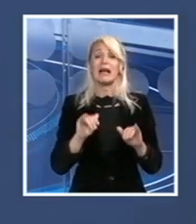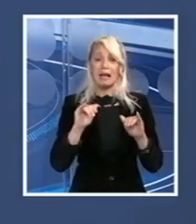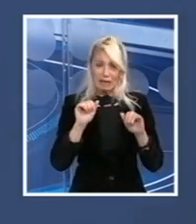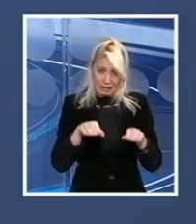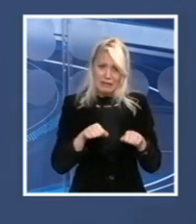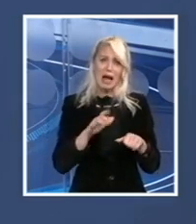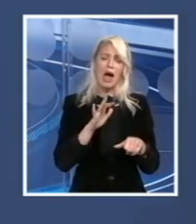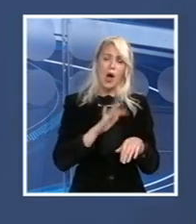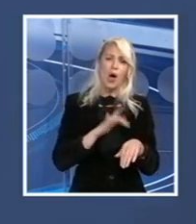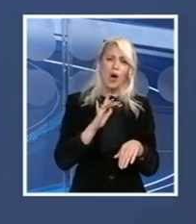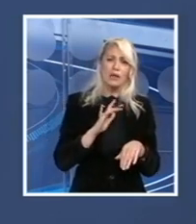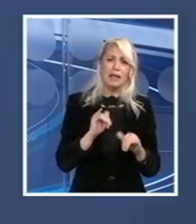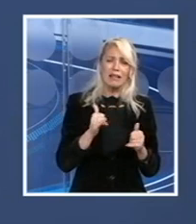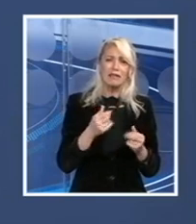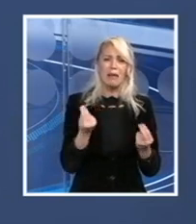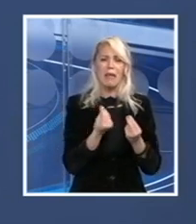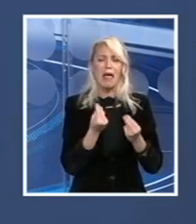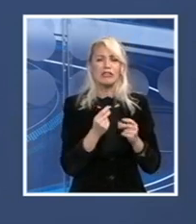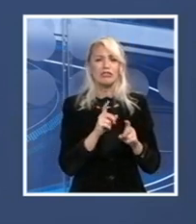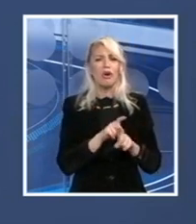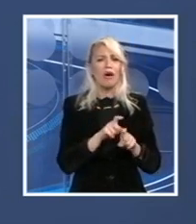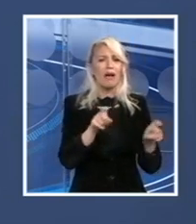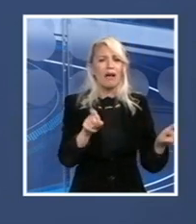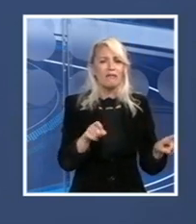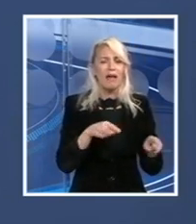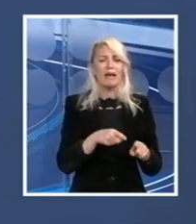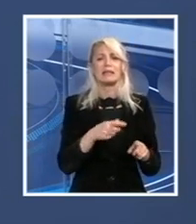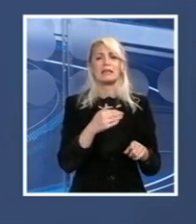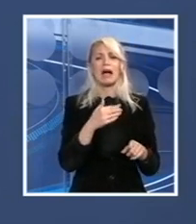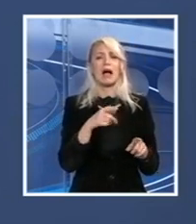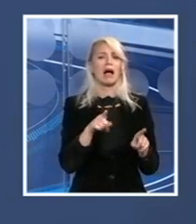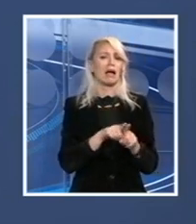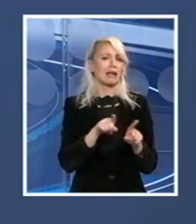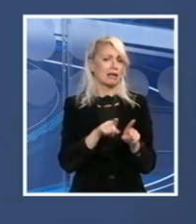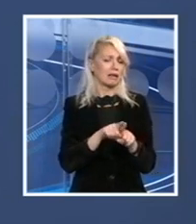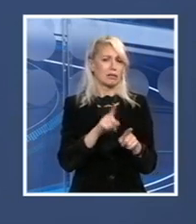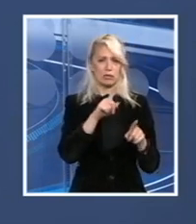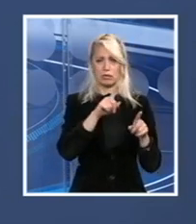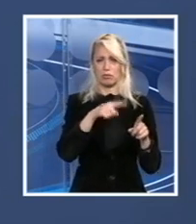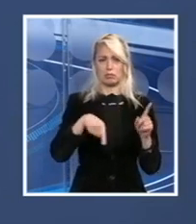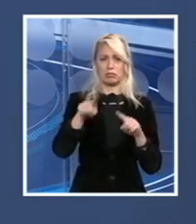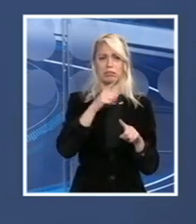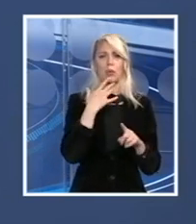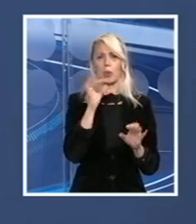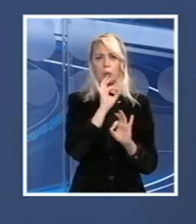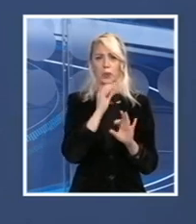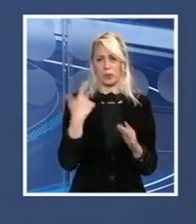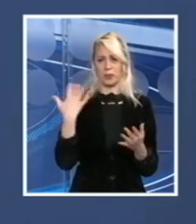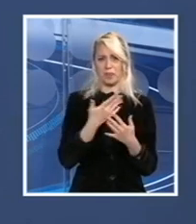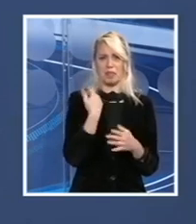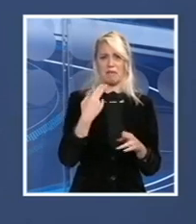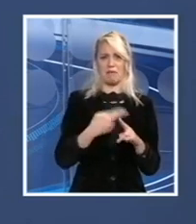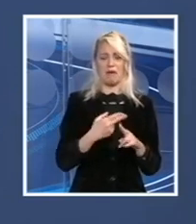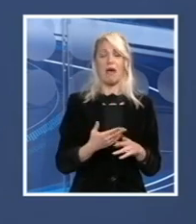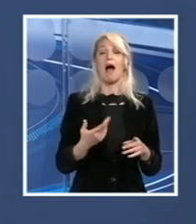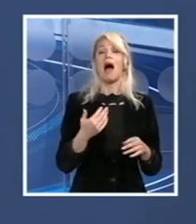osetljiva za zastanak infekcija kao sve osobe koje prethodno nisu došle u kontakt sa ovim virusom, ali po pravilu imaju